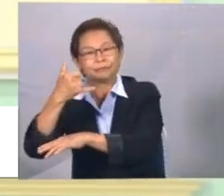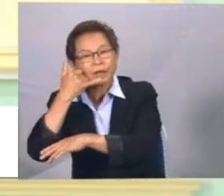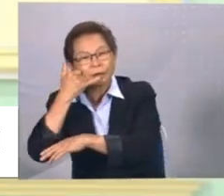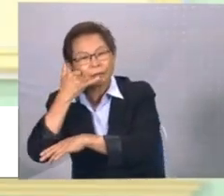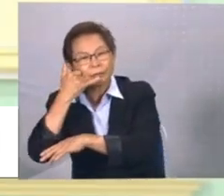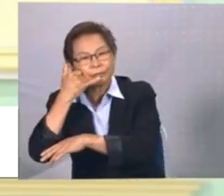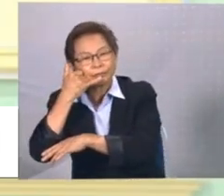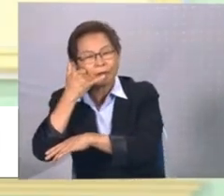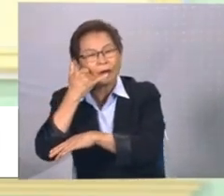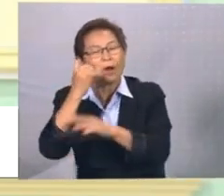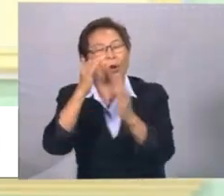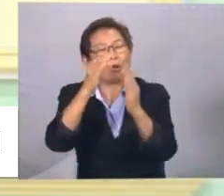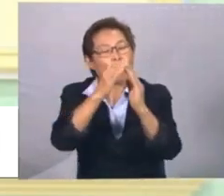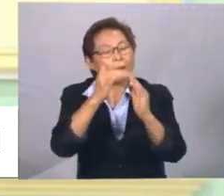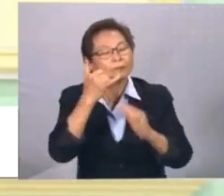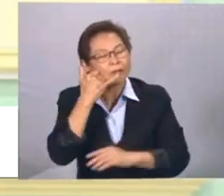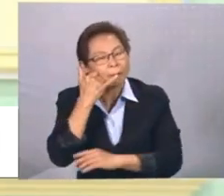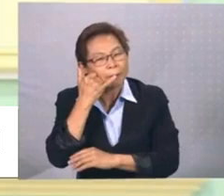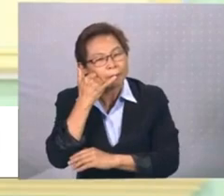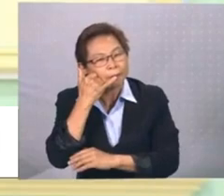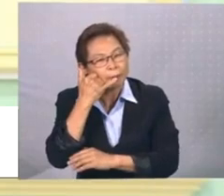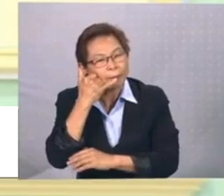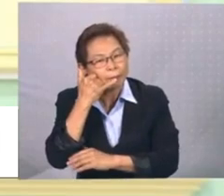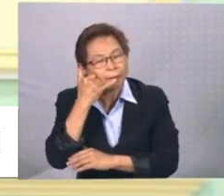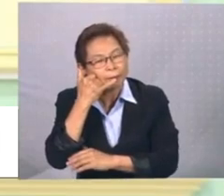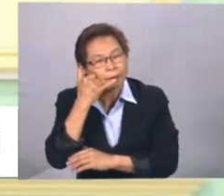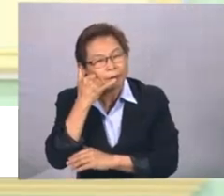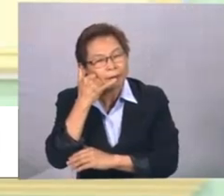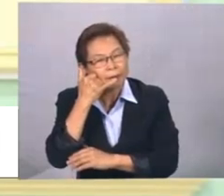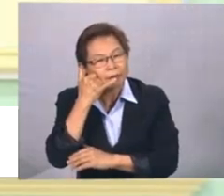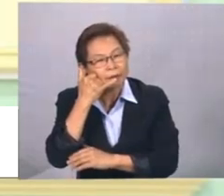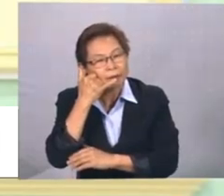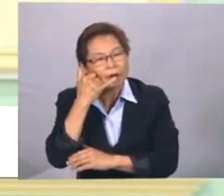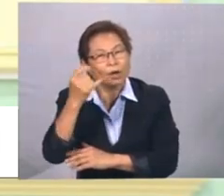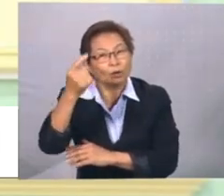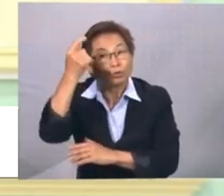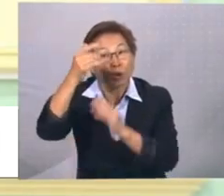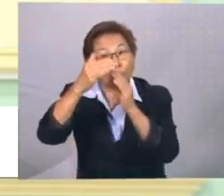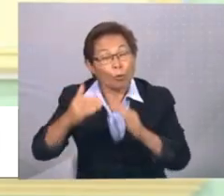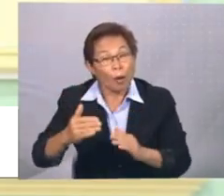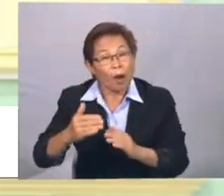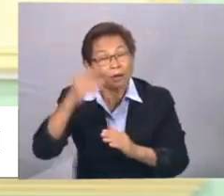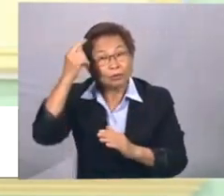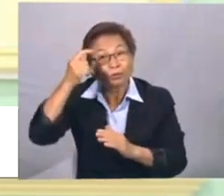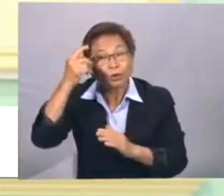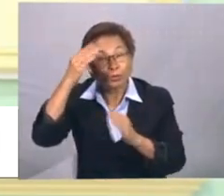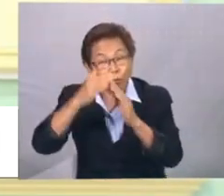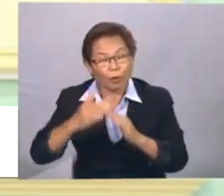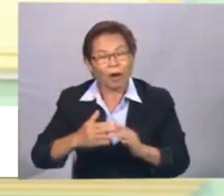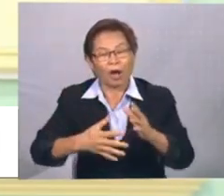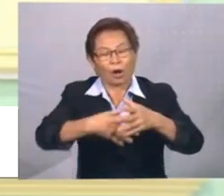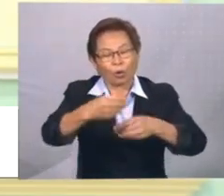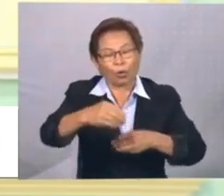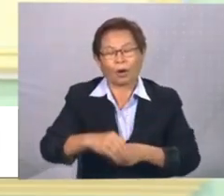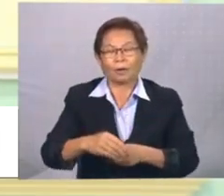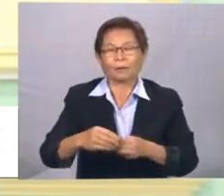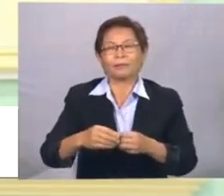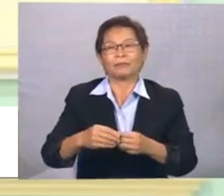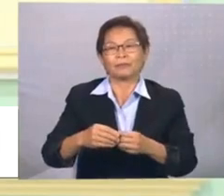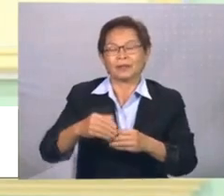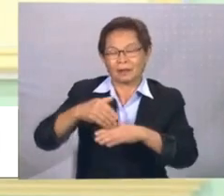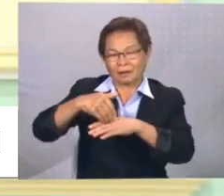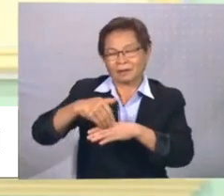ke ke rumah dan dua rumah keluar untuk mengambil makanan apabila